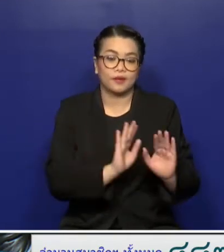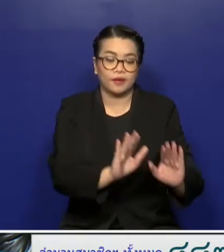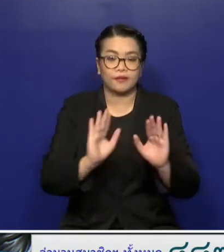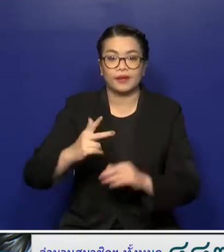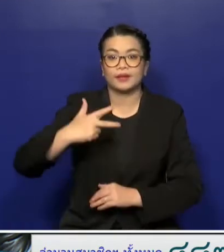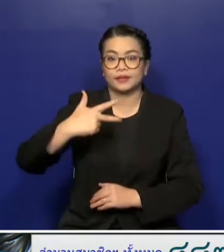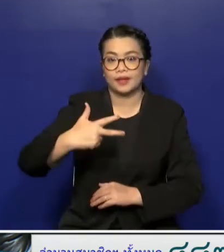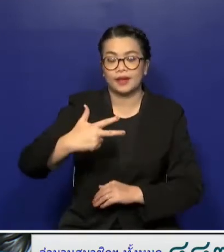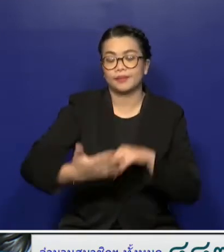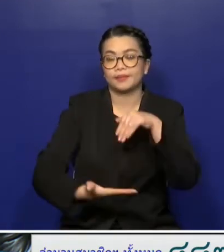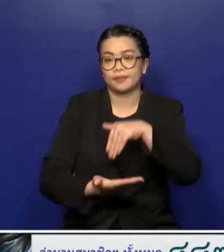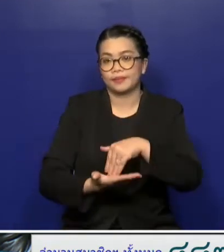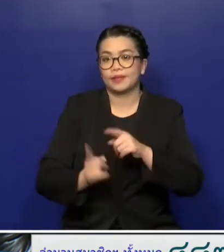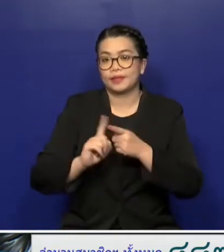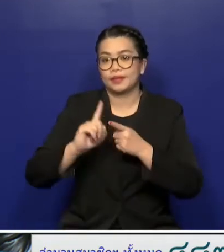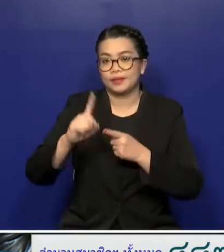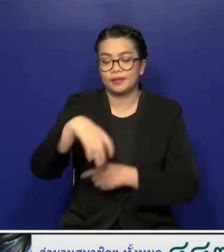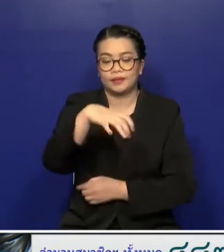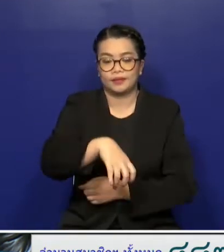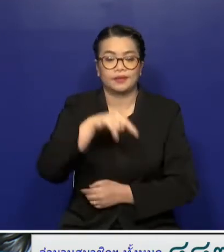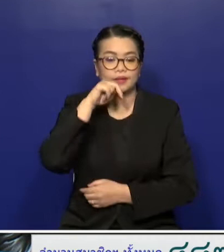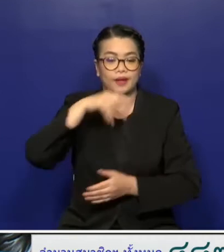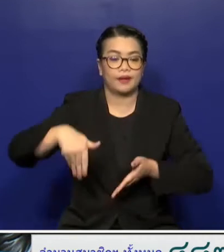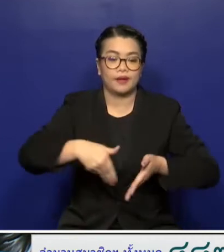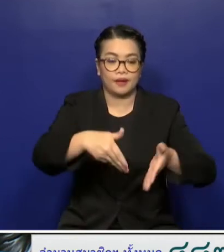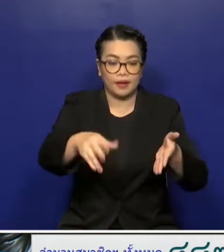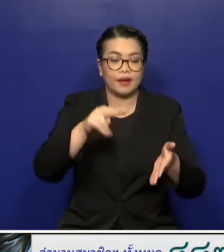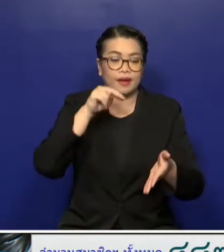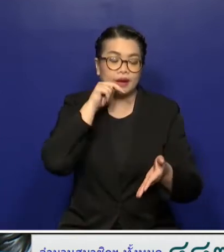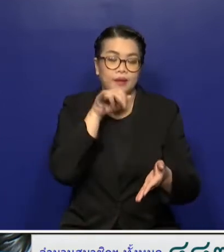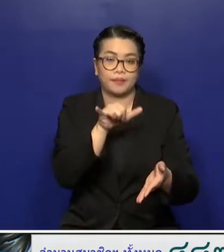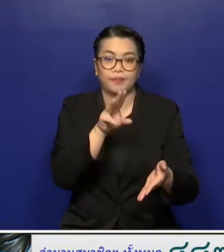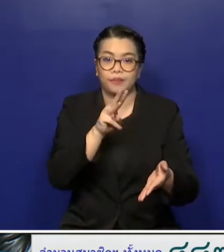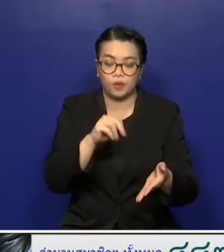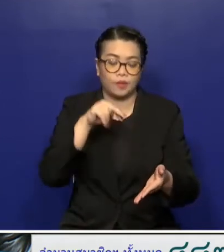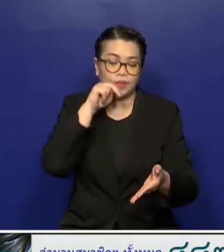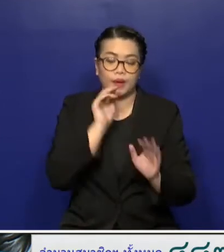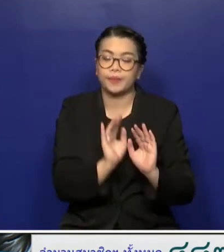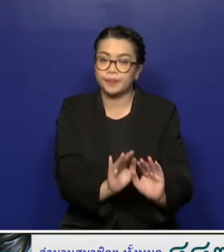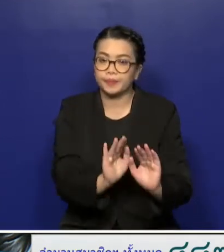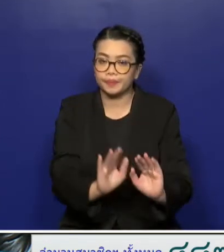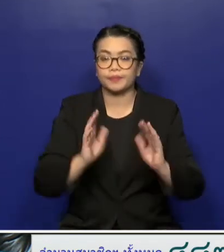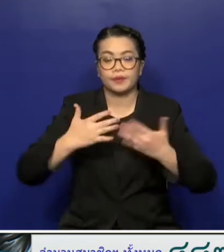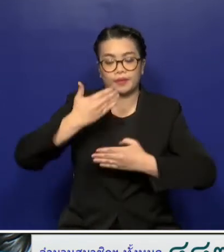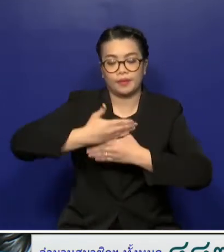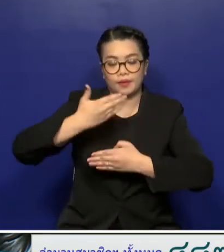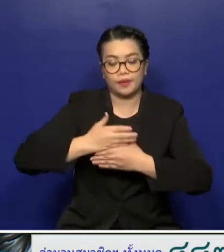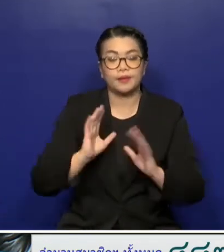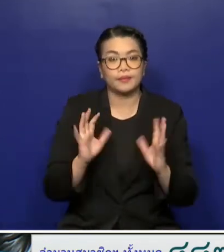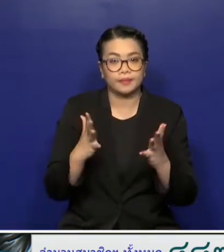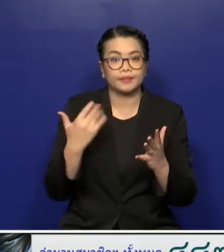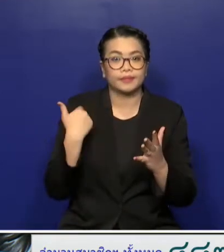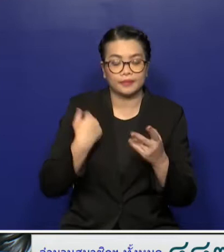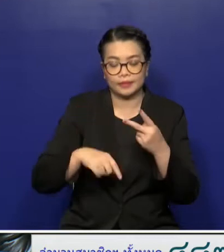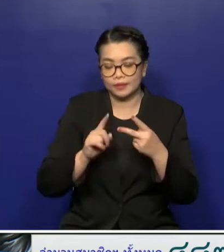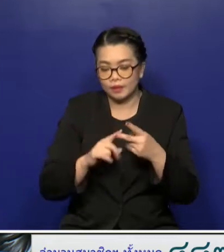งานแรกคอกรมชนประทานทั้งนี้แนามยมไม่มีอางเก็บกับเก็บน้ำขนาดใหญ่มีในส่